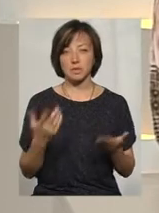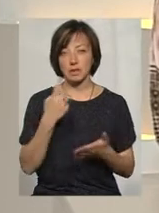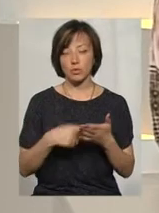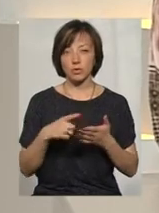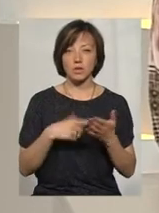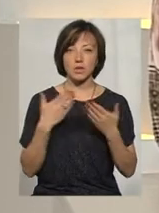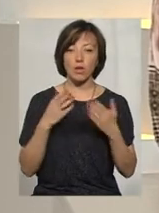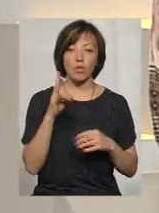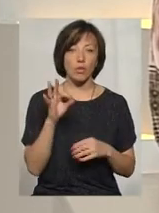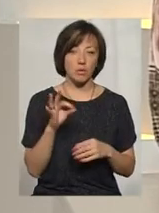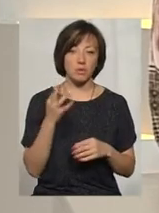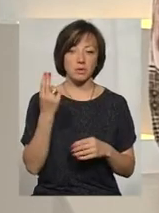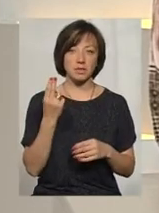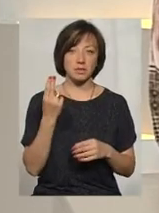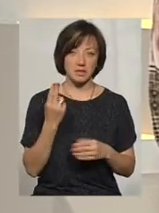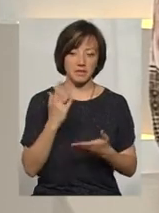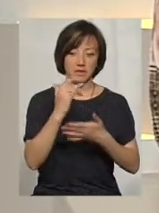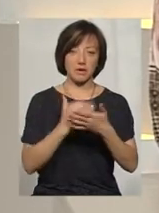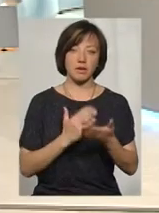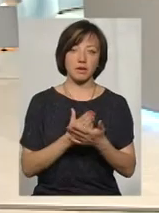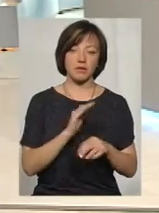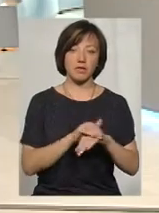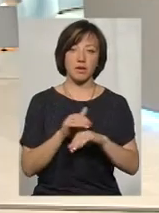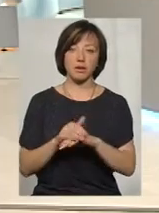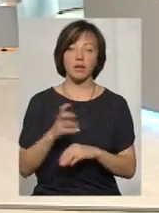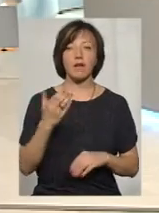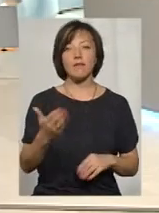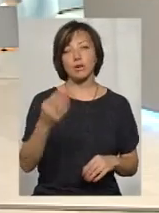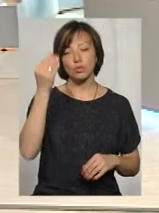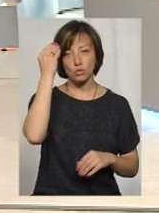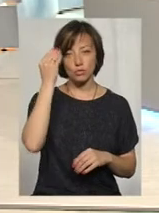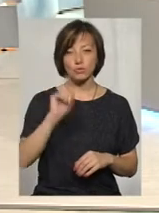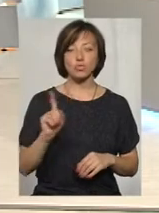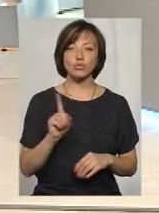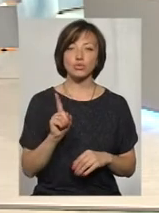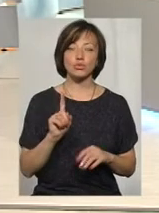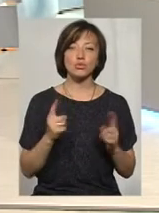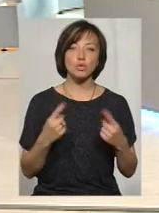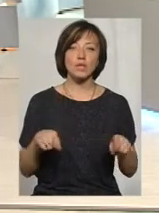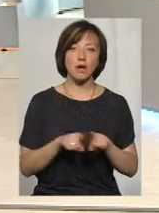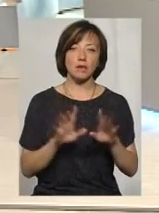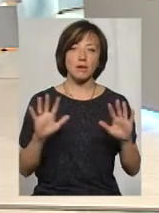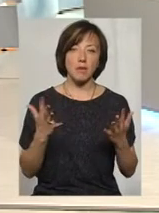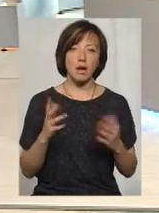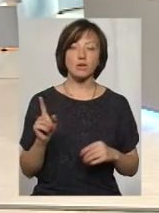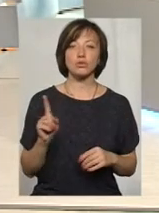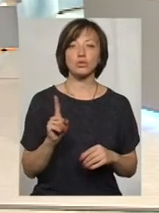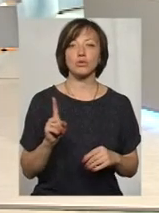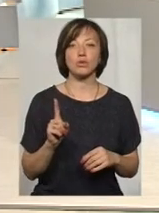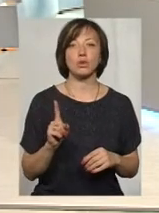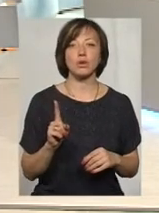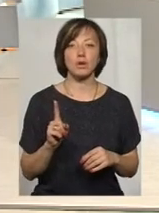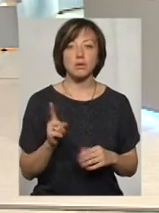але проти цифр не підеш. Маємо факти. На вашу думку, чому так трапляється, що ті